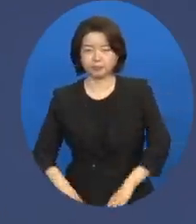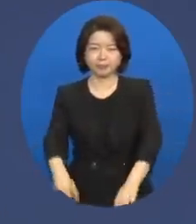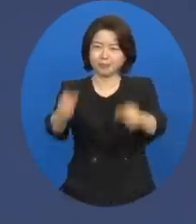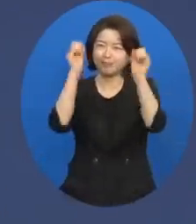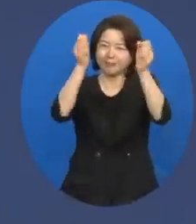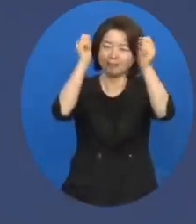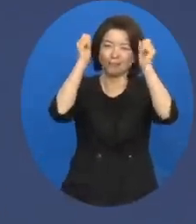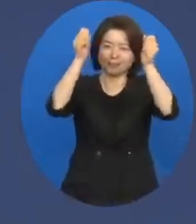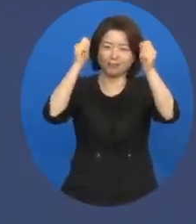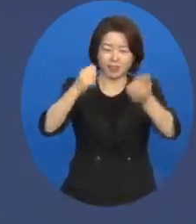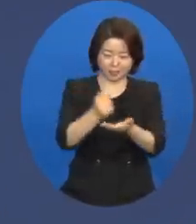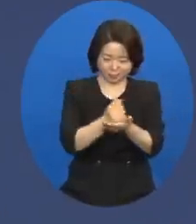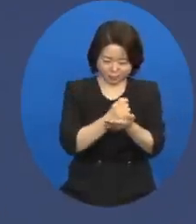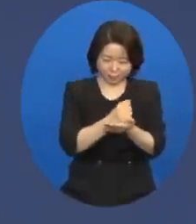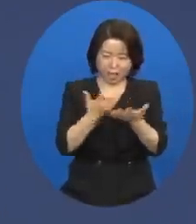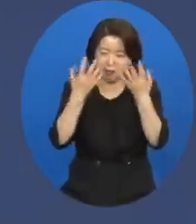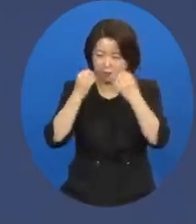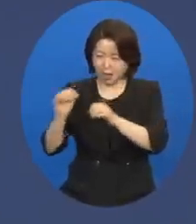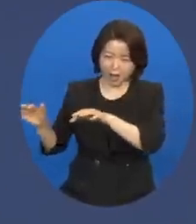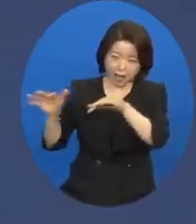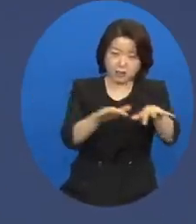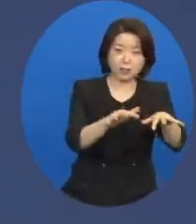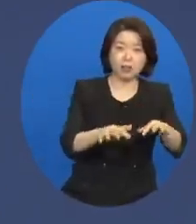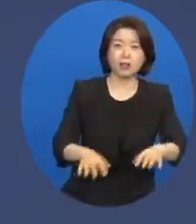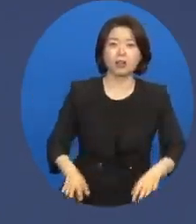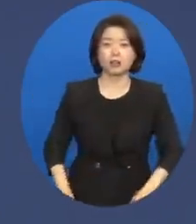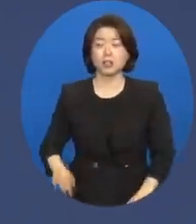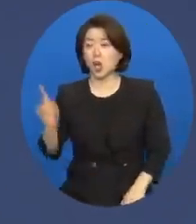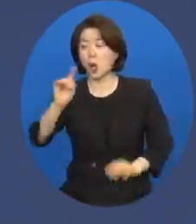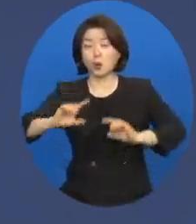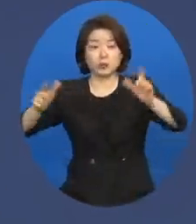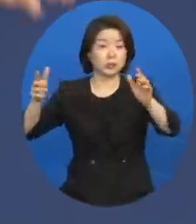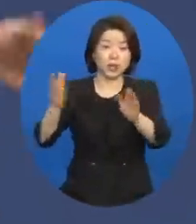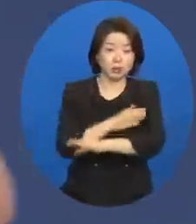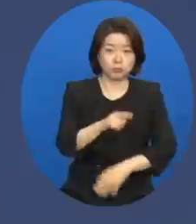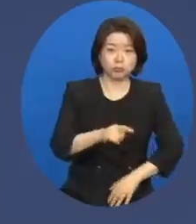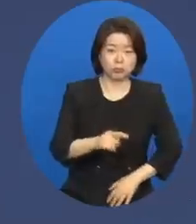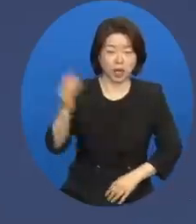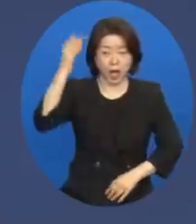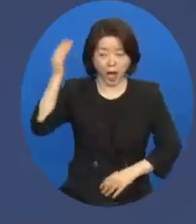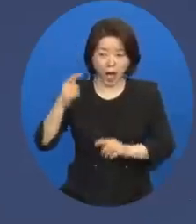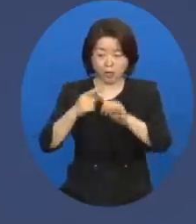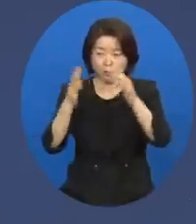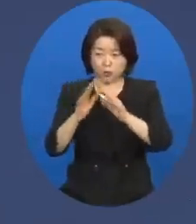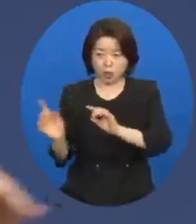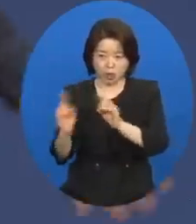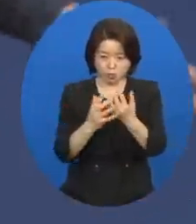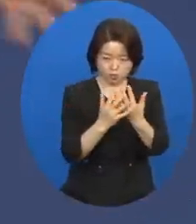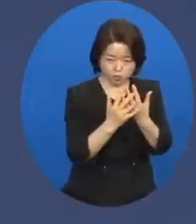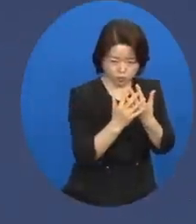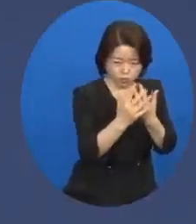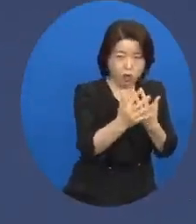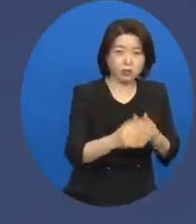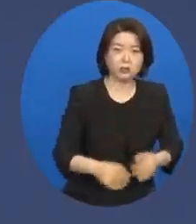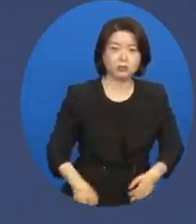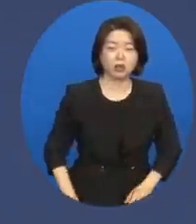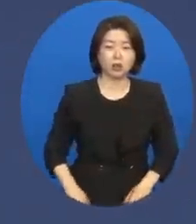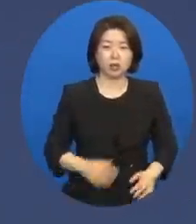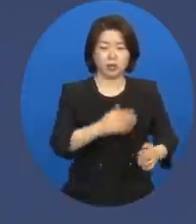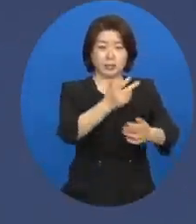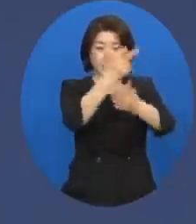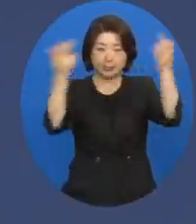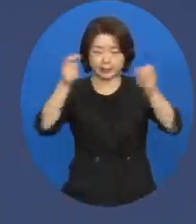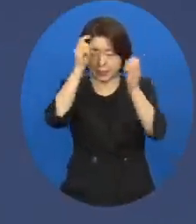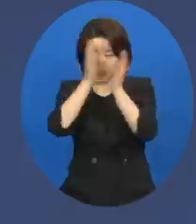이렇게 점친 사람들 점쟁이들 많이 왔었거든. 근데 어느 날부터 한국교회 부흥을 하기 시작하니까 막 거기 산기도 하러